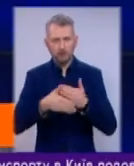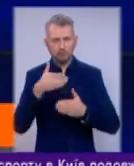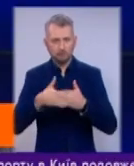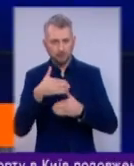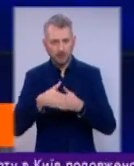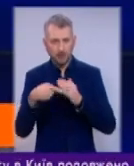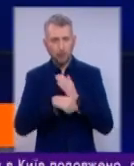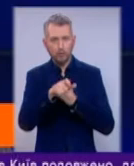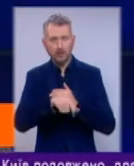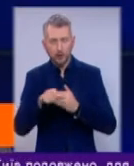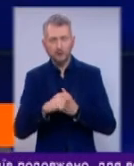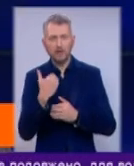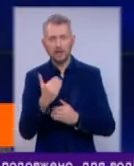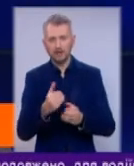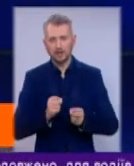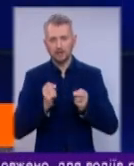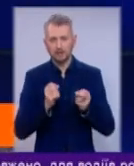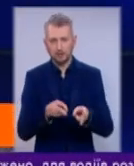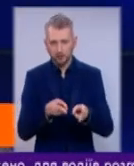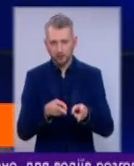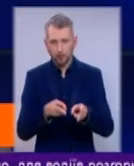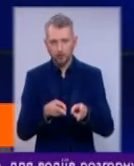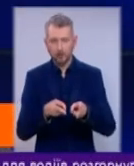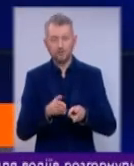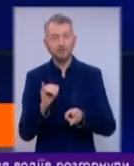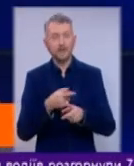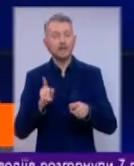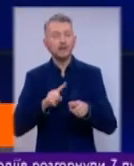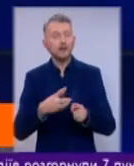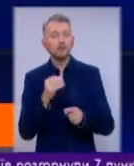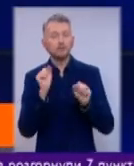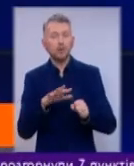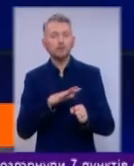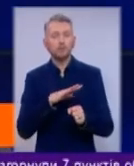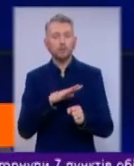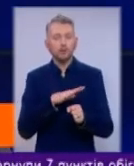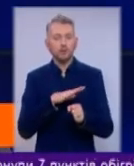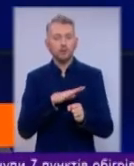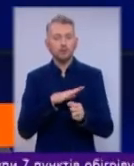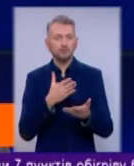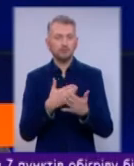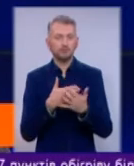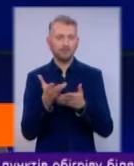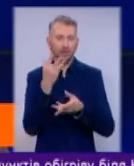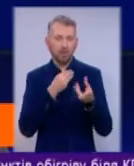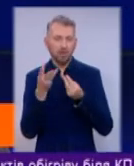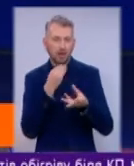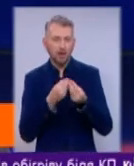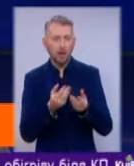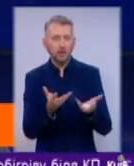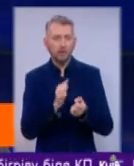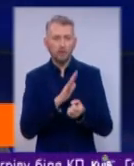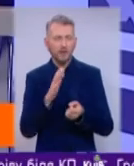корупціонерів за їхні кримінальні правопорушення. І в той же самий час це може стати таким своєрідним ефектом пап'є-маше, коли ми отримуємо не яблуко,